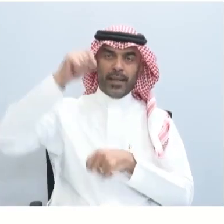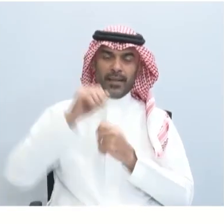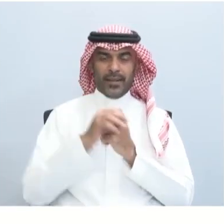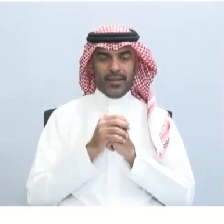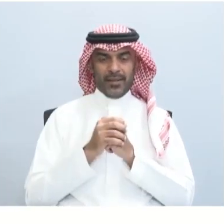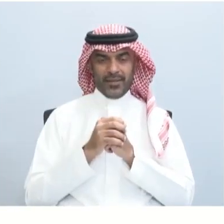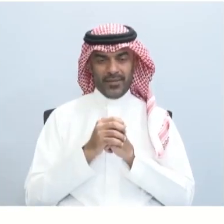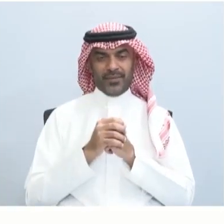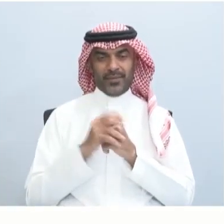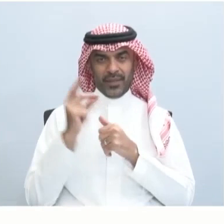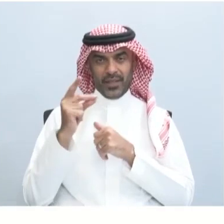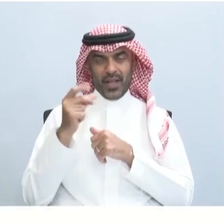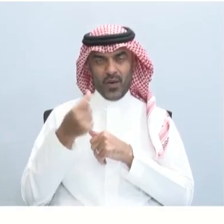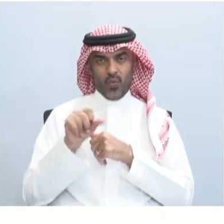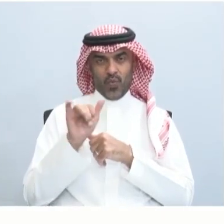طويل